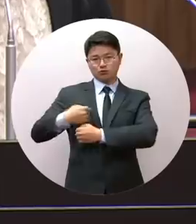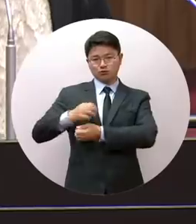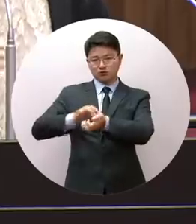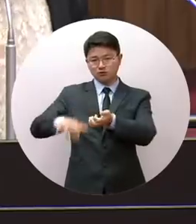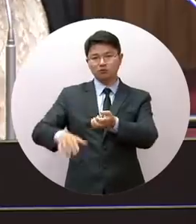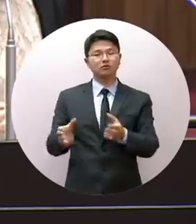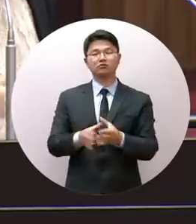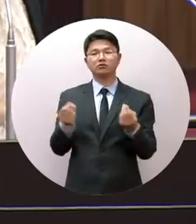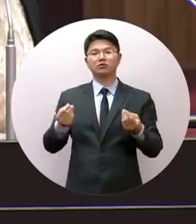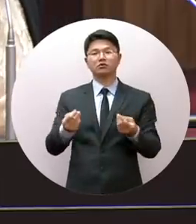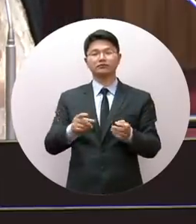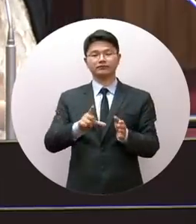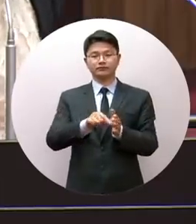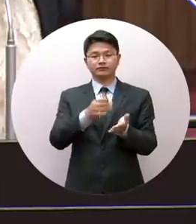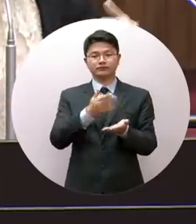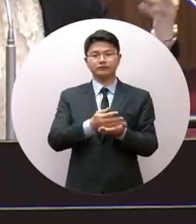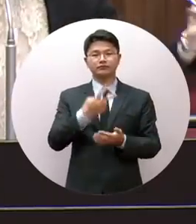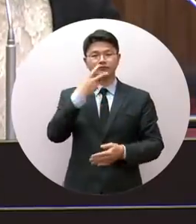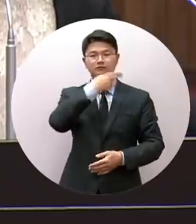医院。